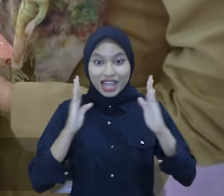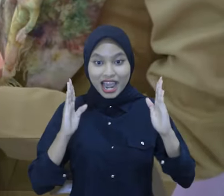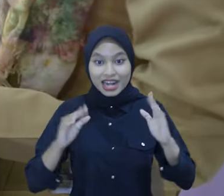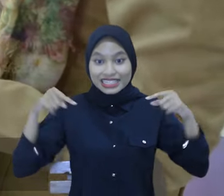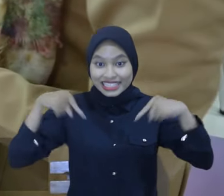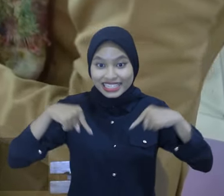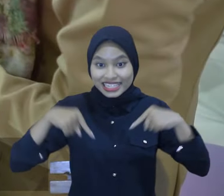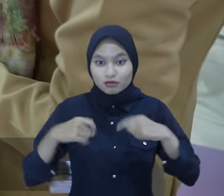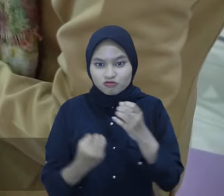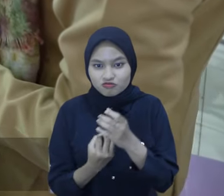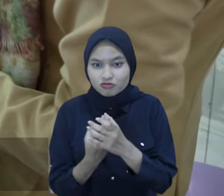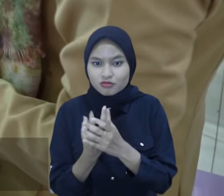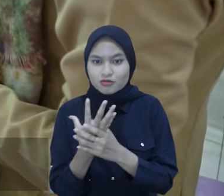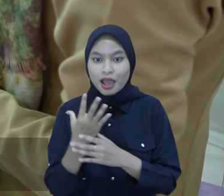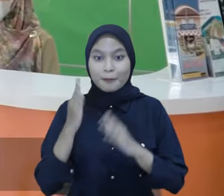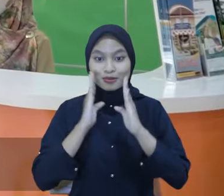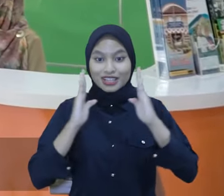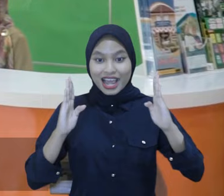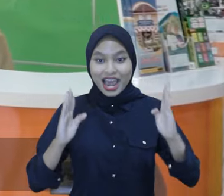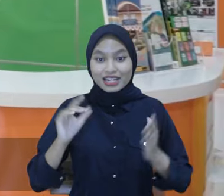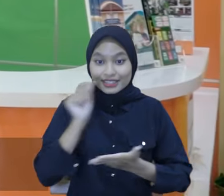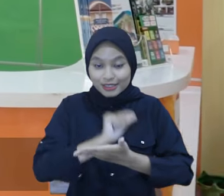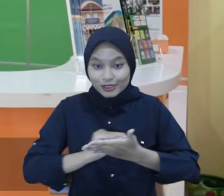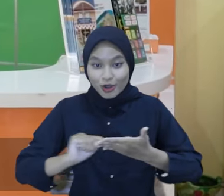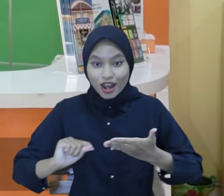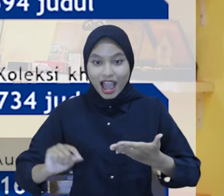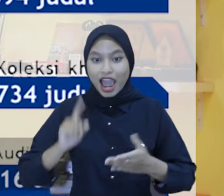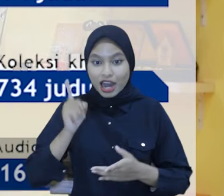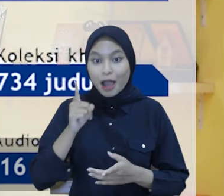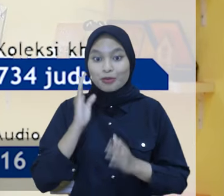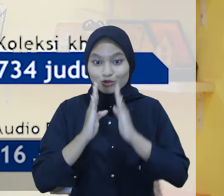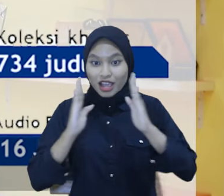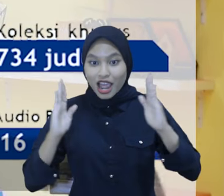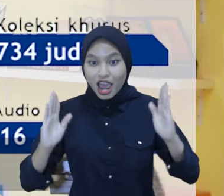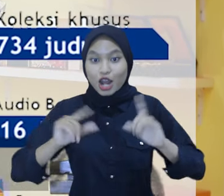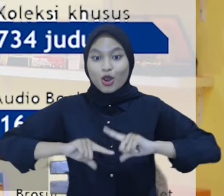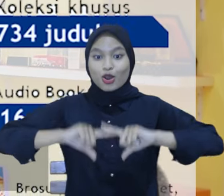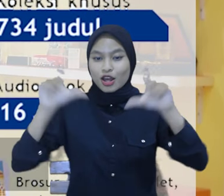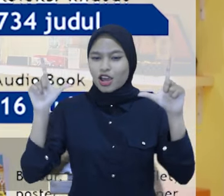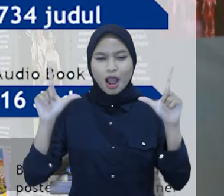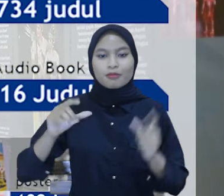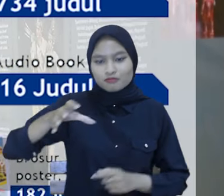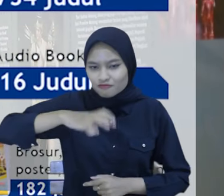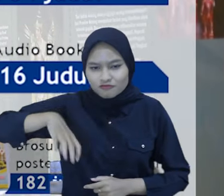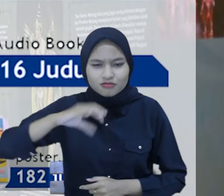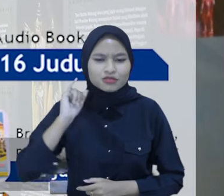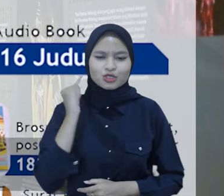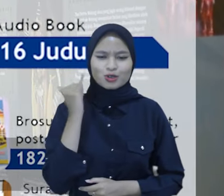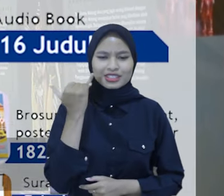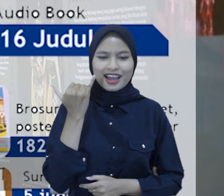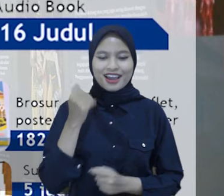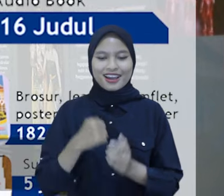Perpustakaan ini berkembang menjadi perpustakaan sekolah dengan koleksi terlengkap di Daerah